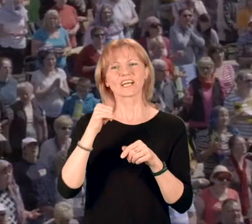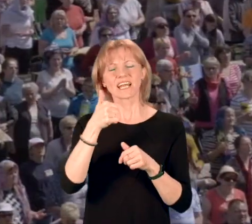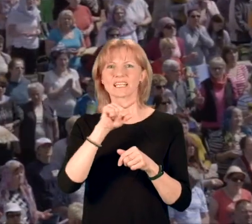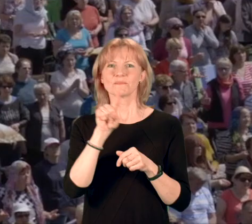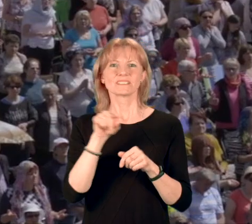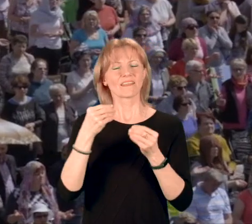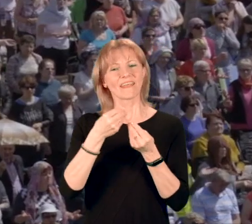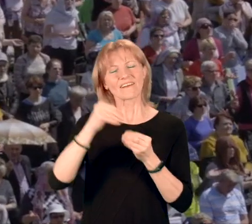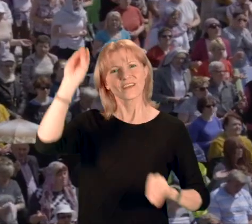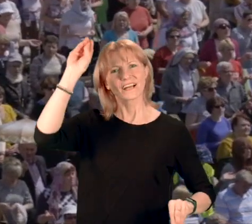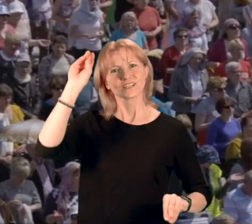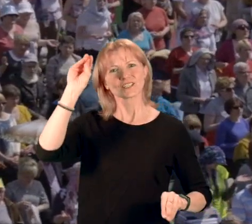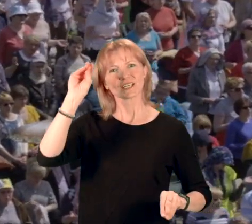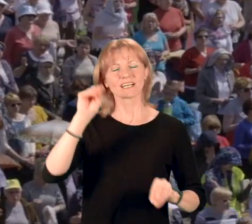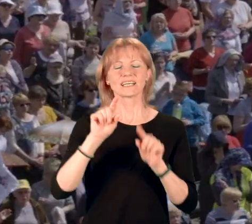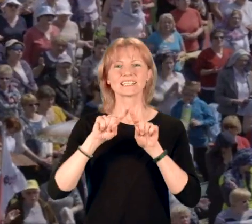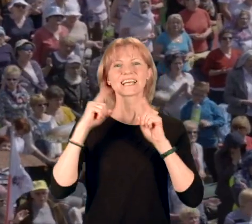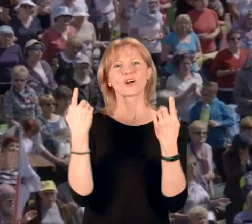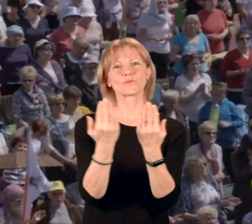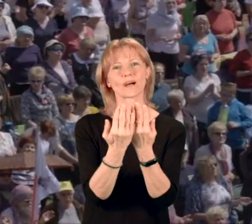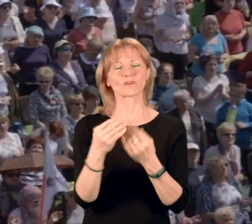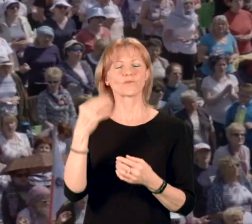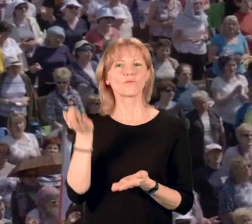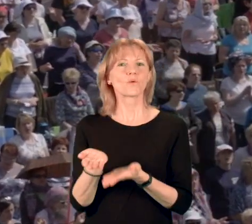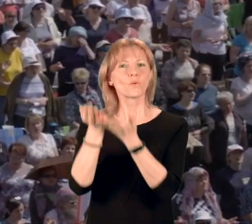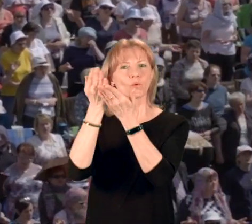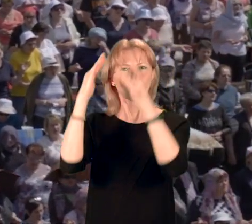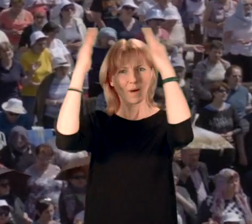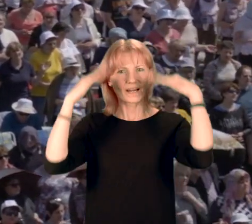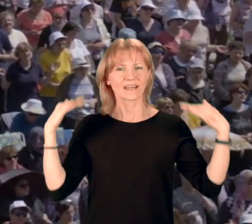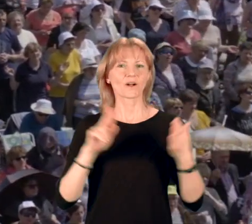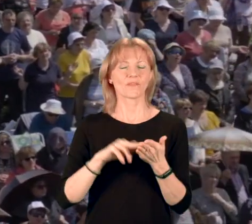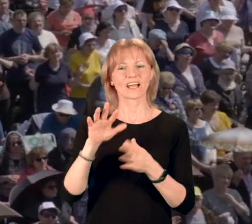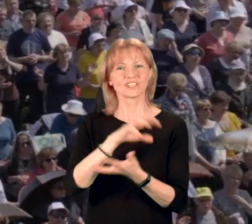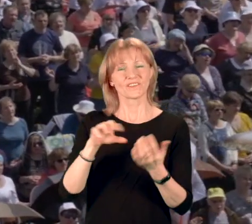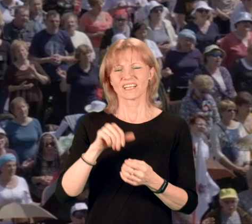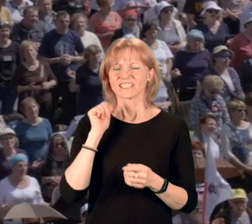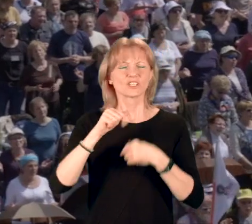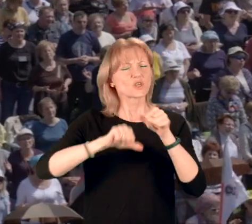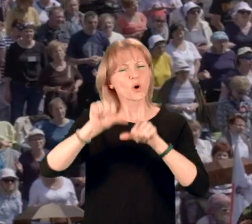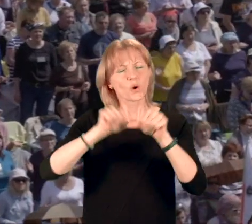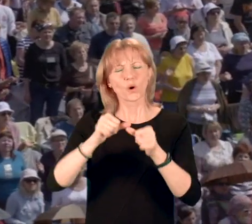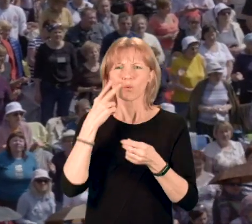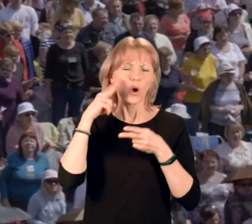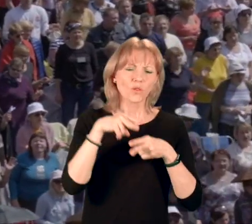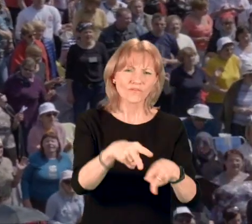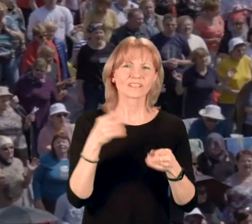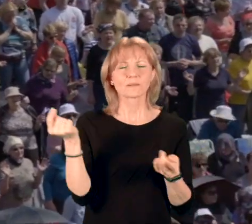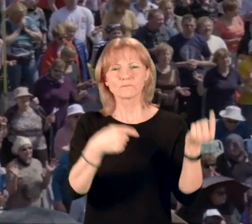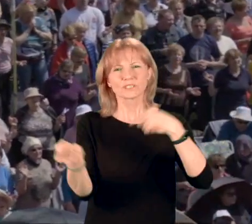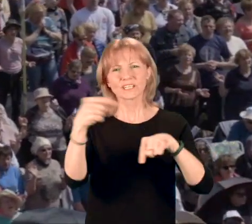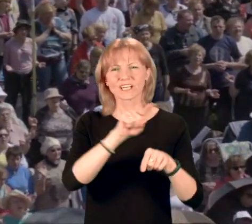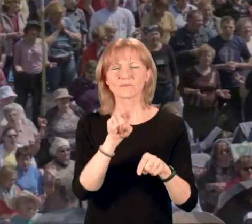największych ośrodków kultu maryjnego na świecie, każdego roku odwiedzanym przez kilka milionów pątników i turystów ze wszystkich